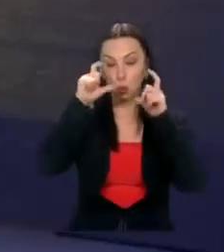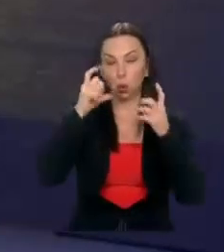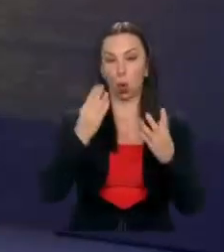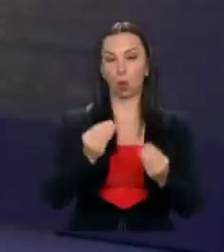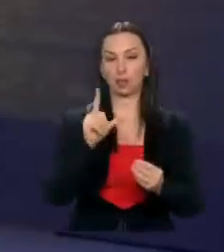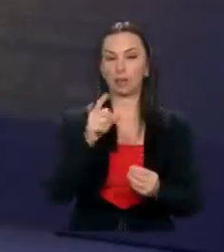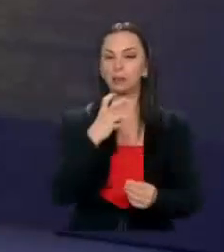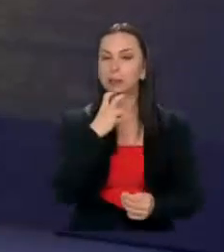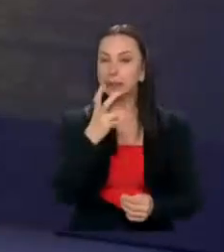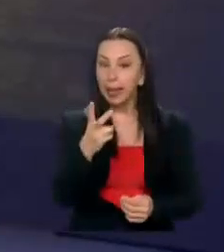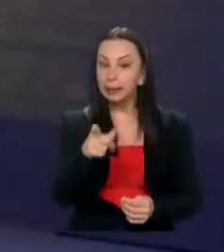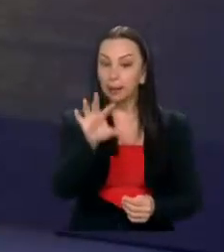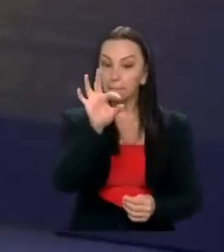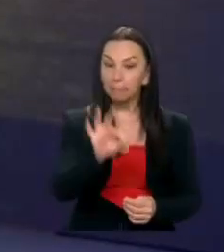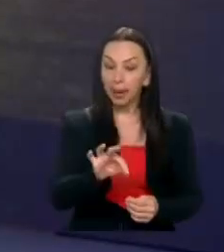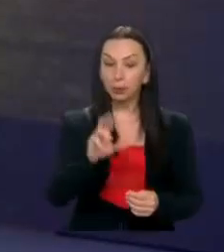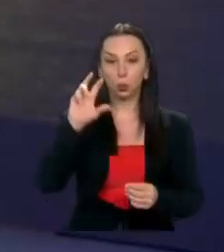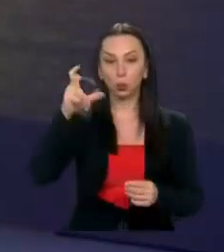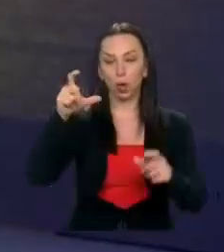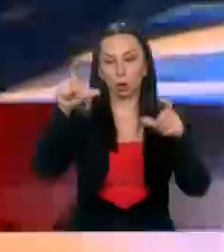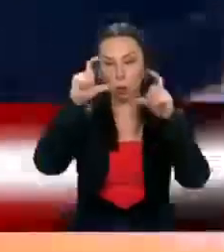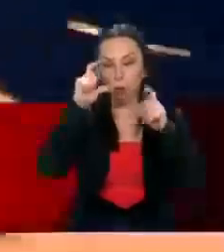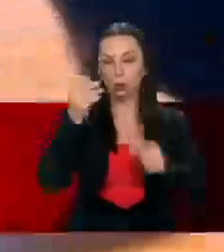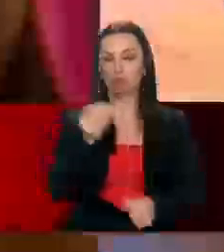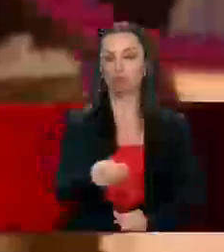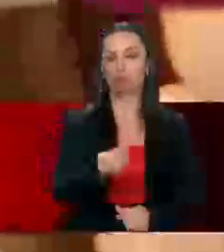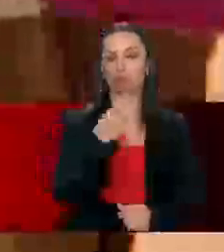de 2 yaşından itibaren.